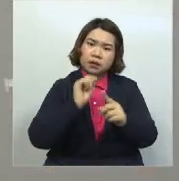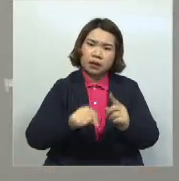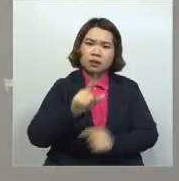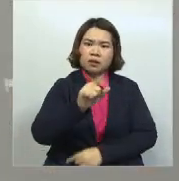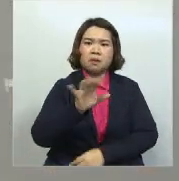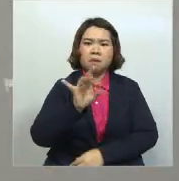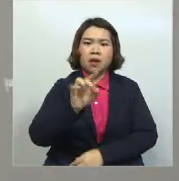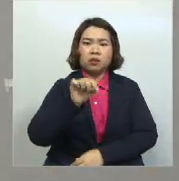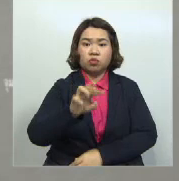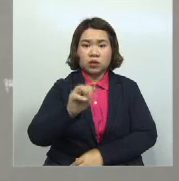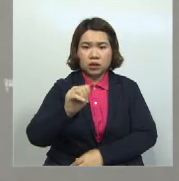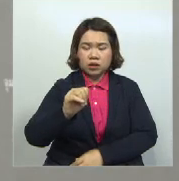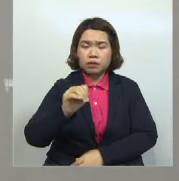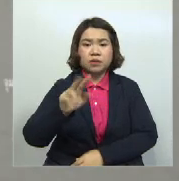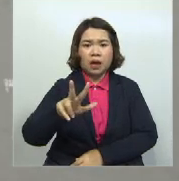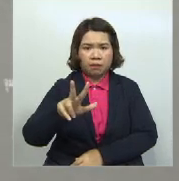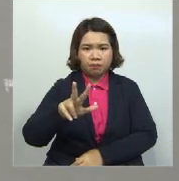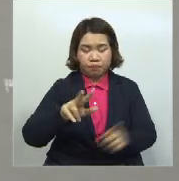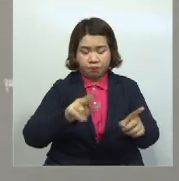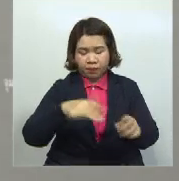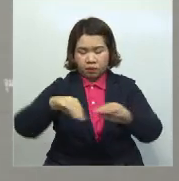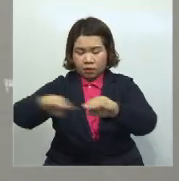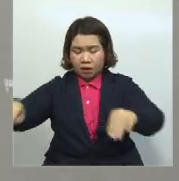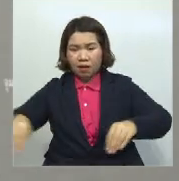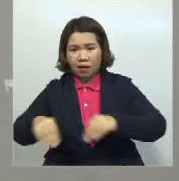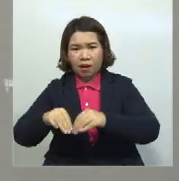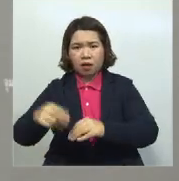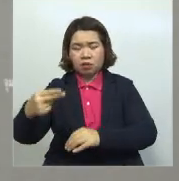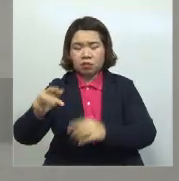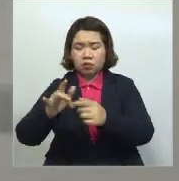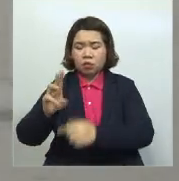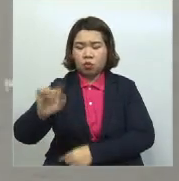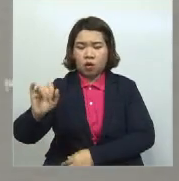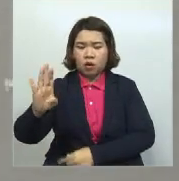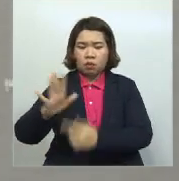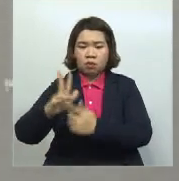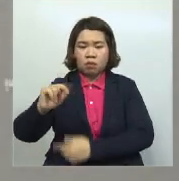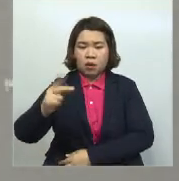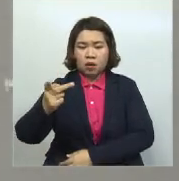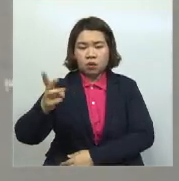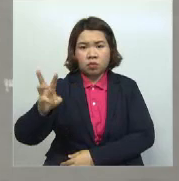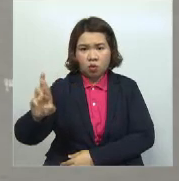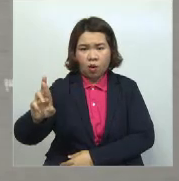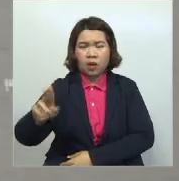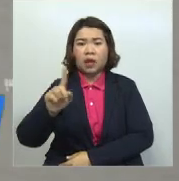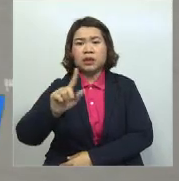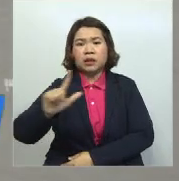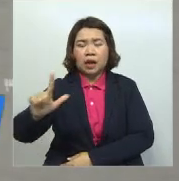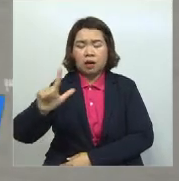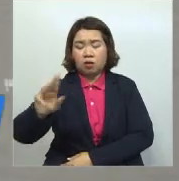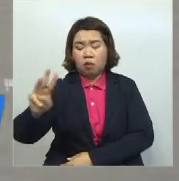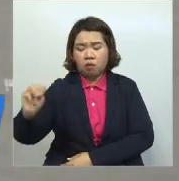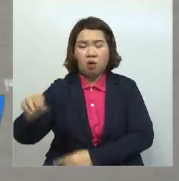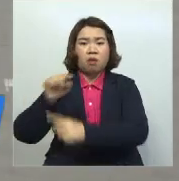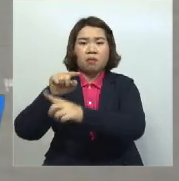ละ 28.43 และอีกที่หนึ่งก็คืออ่างเก็บน้ำห้วยบางพวนค่ะมีปริมาณน้ำในอ่างเพียง 1 ล้านลูกบาศก์เมตรหรือ